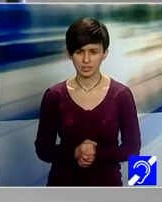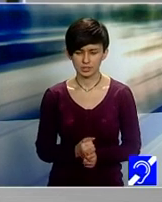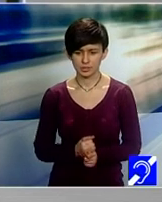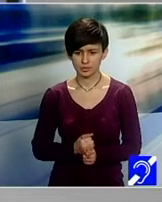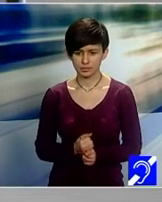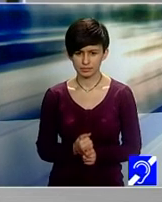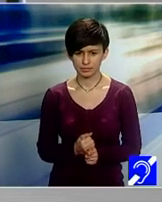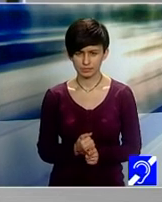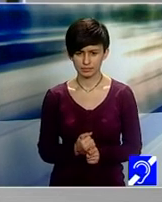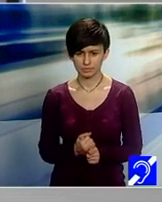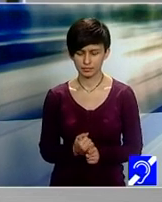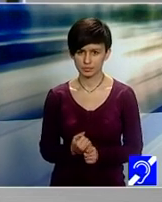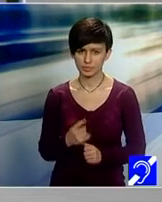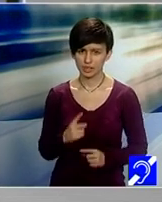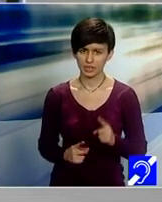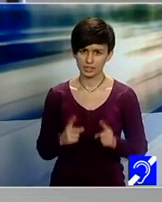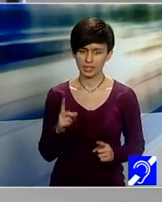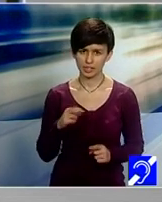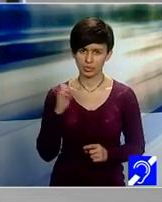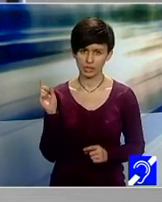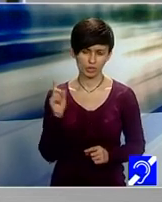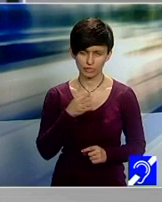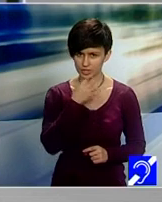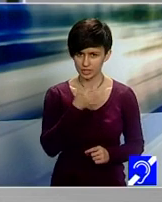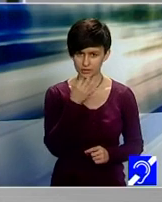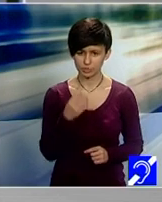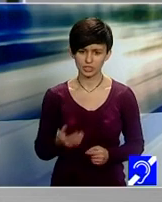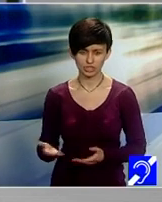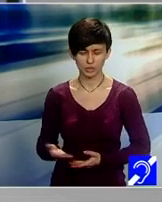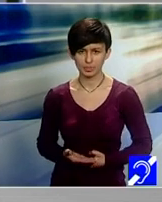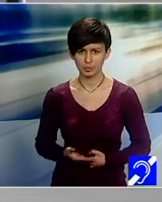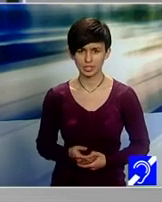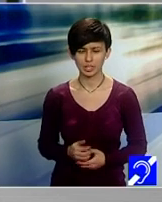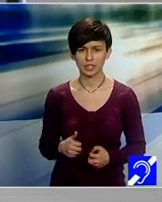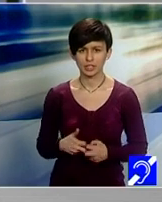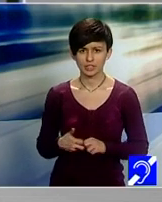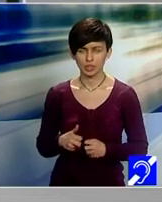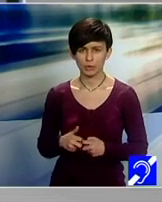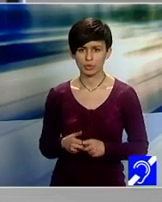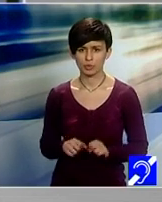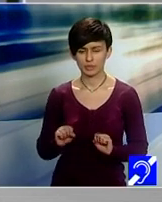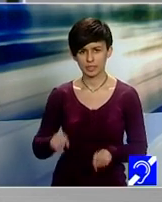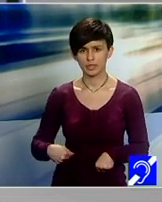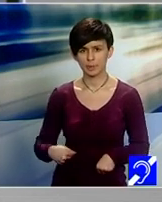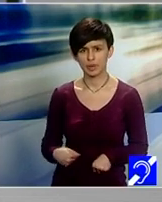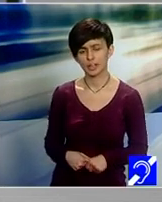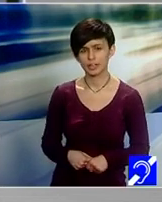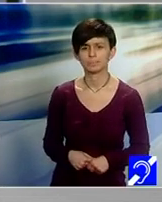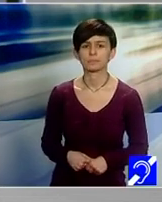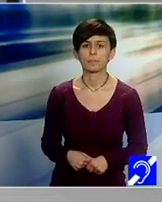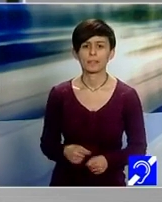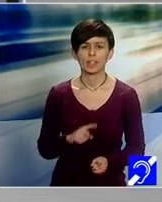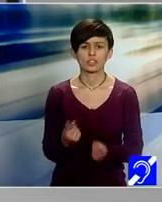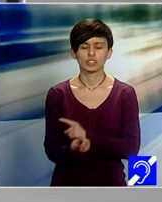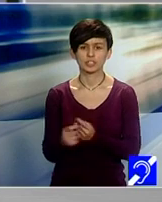notificării dacă aceasta nu a fost comunicată și primită. Pentru că se pune problema în momentul în care, să zic, banca și-a schimbat sediul